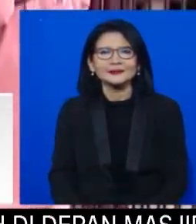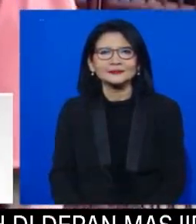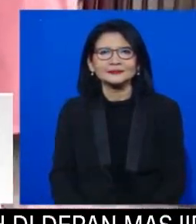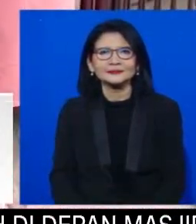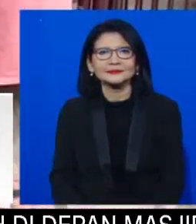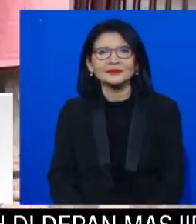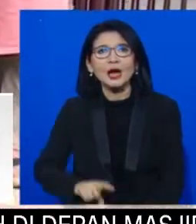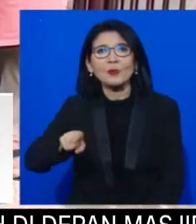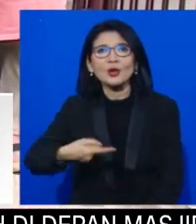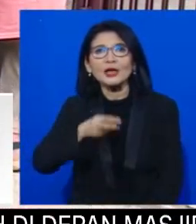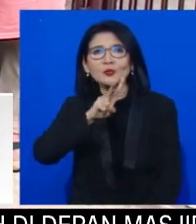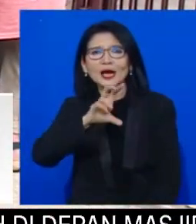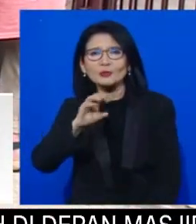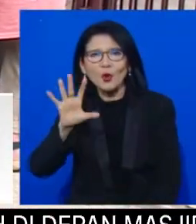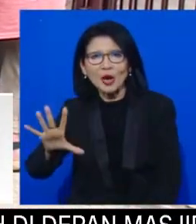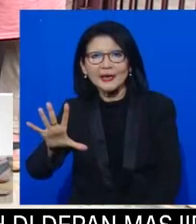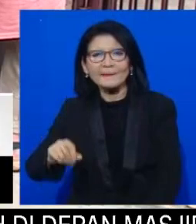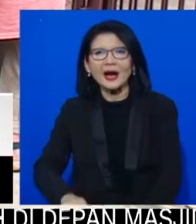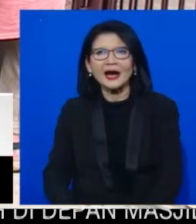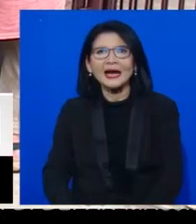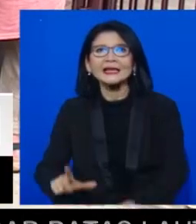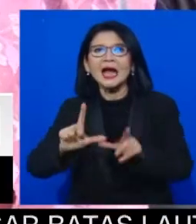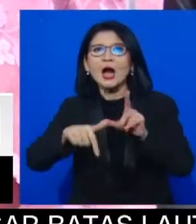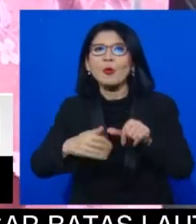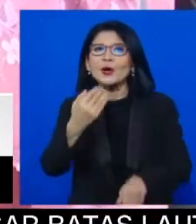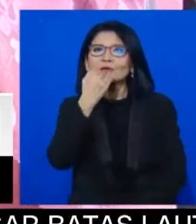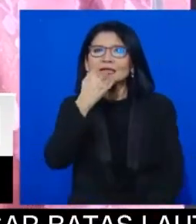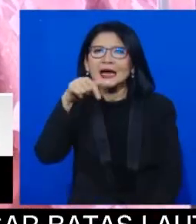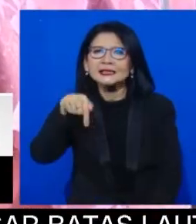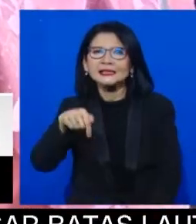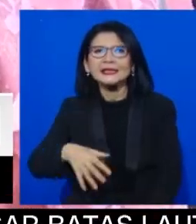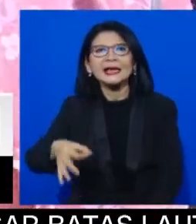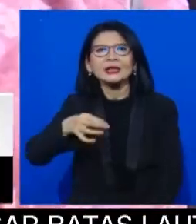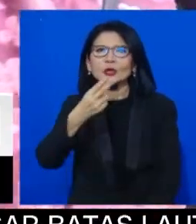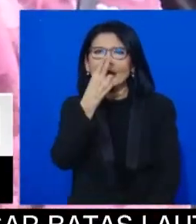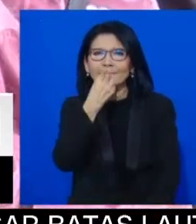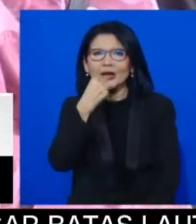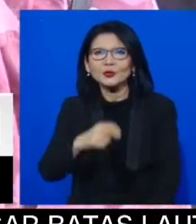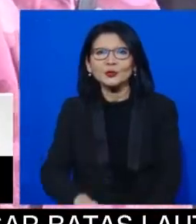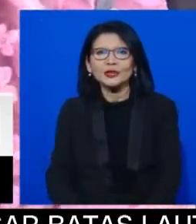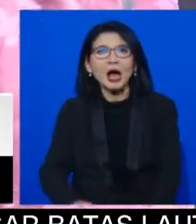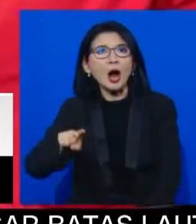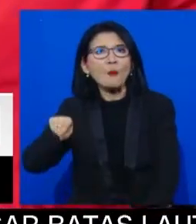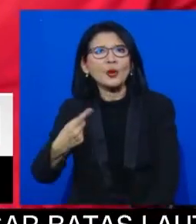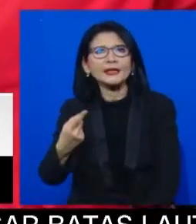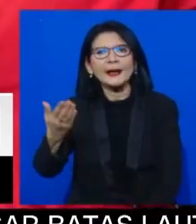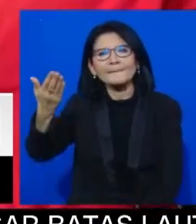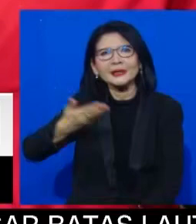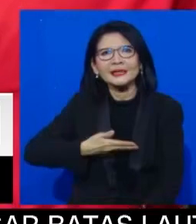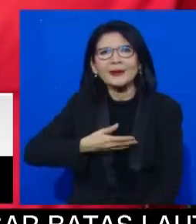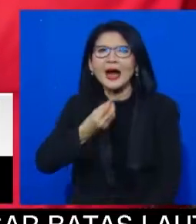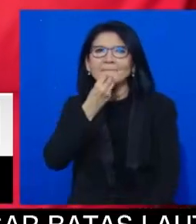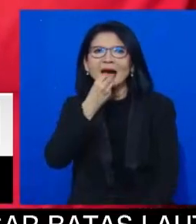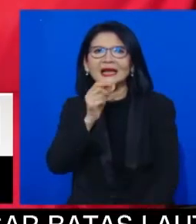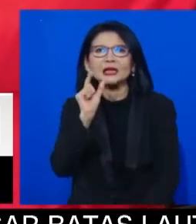Sejak 2005, Dewi Kusumati menjalankan warung nasi di daerah Jati Handap, Mandala Jati, Kota Bandung. Sejak itu, dia juga menerima pesanan catering